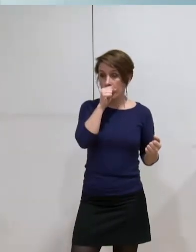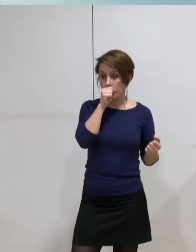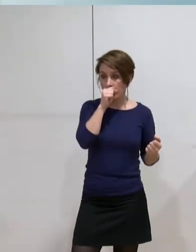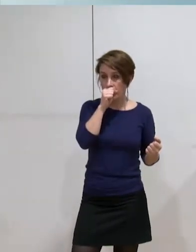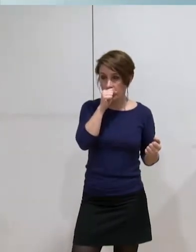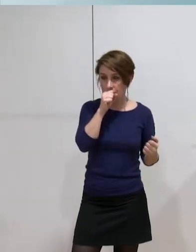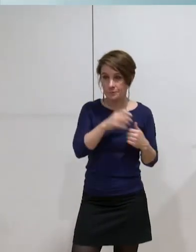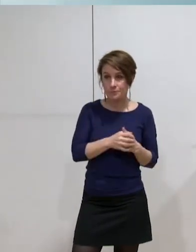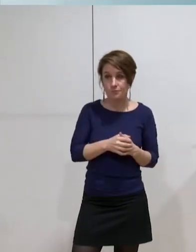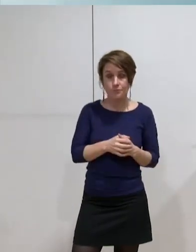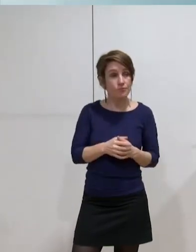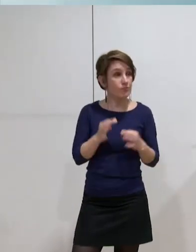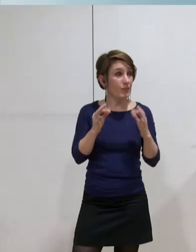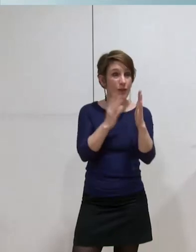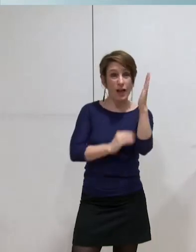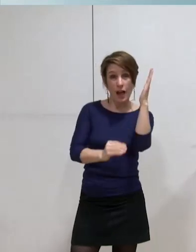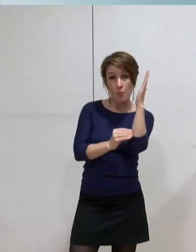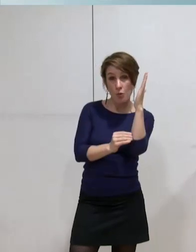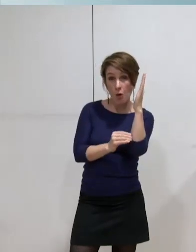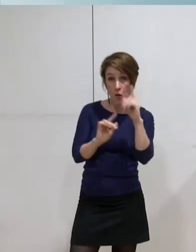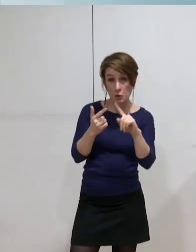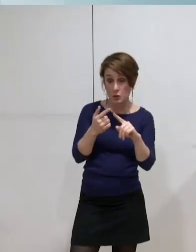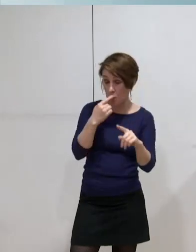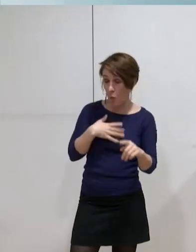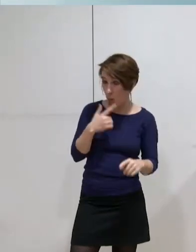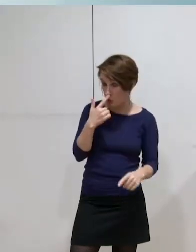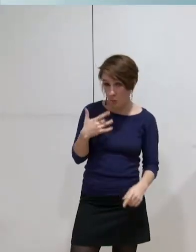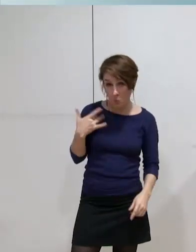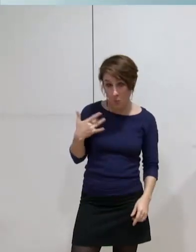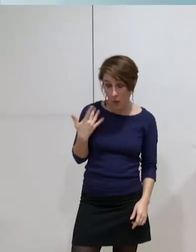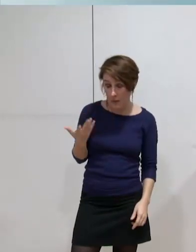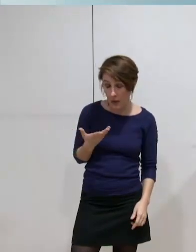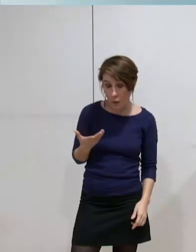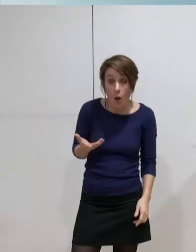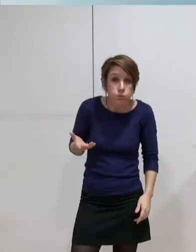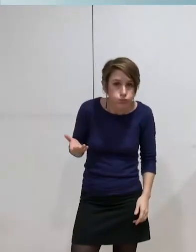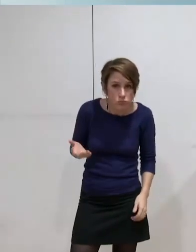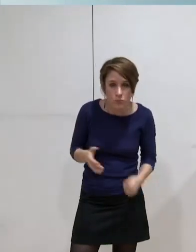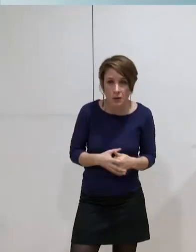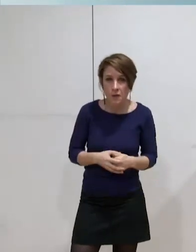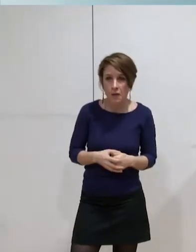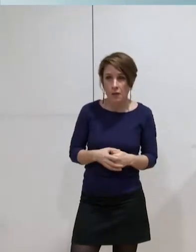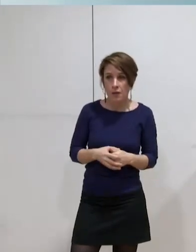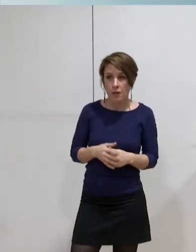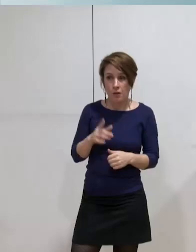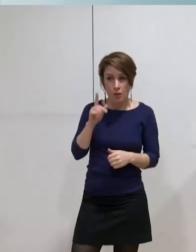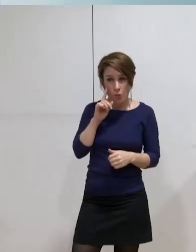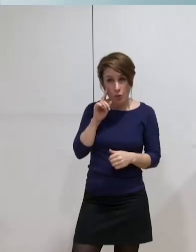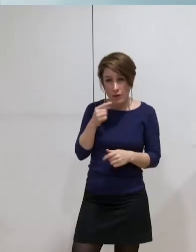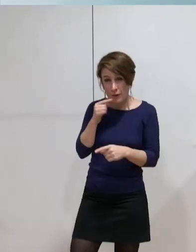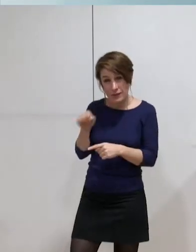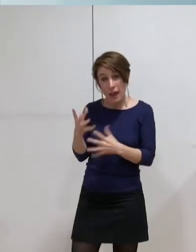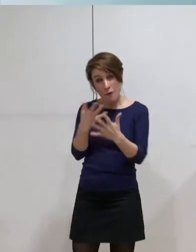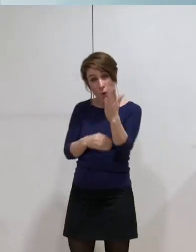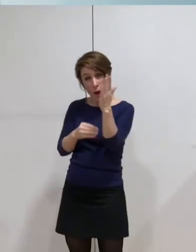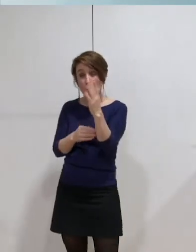l'amendement j'ai tendance à à ne pas voir l'intérêt d'autant plus qu'il serait en lui-même dérogatoire puisque il y aurait que l'école Nicolas chorriier qui